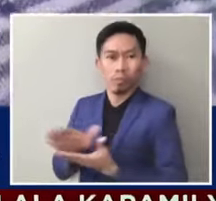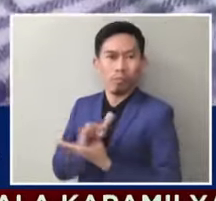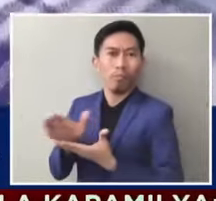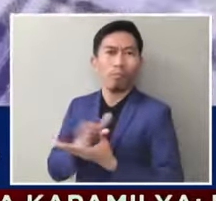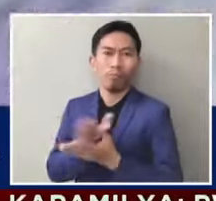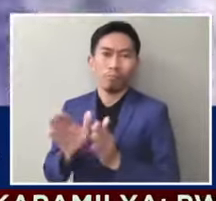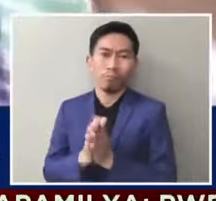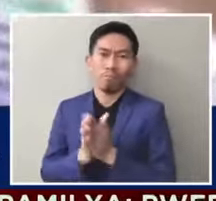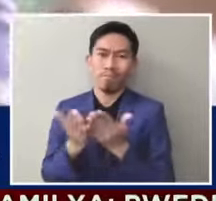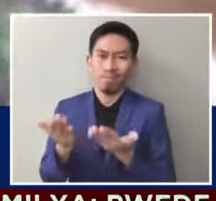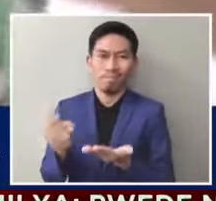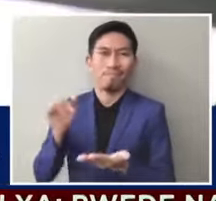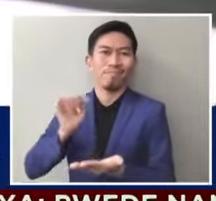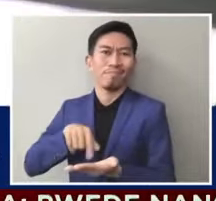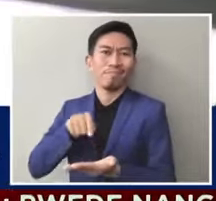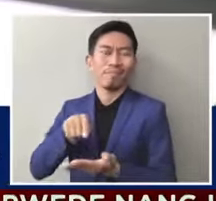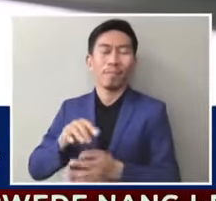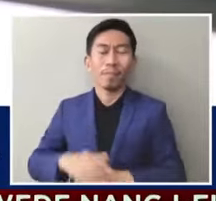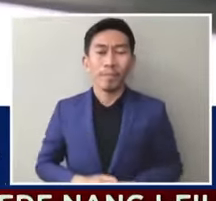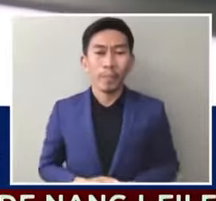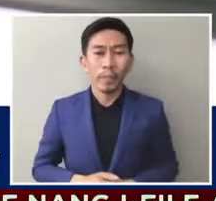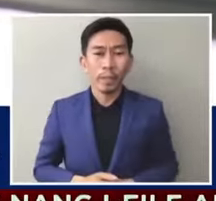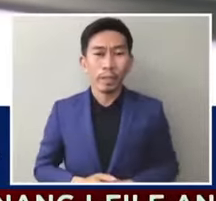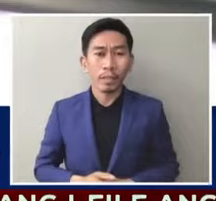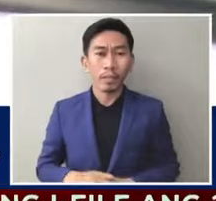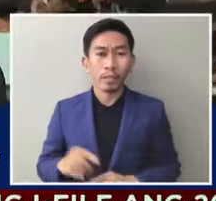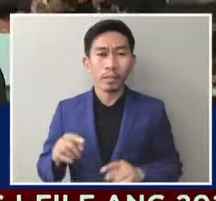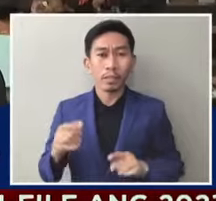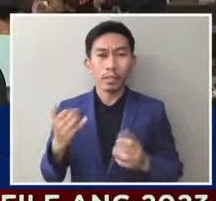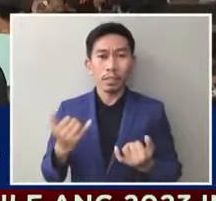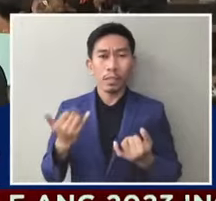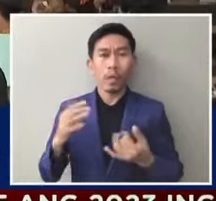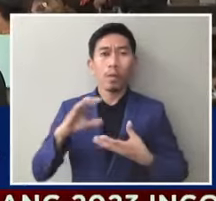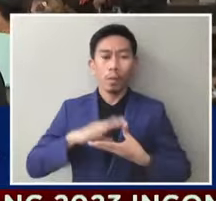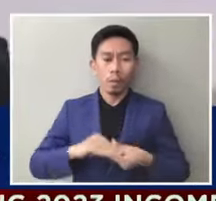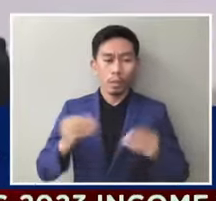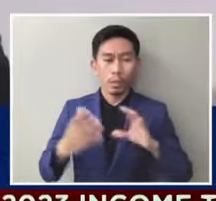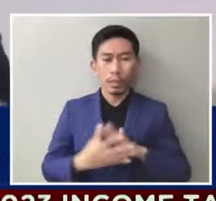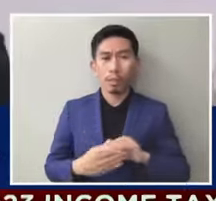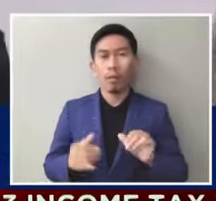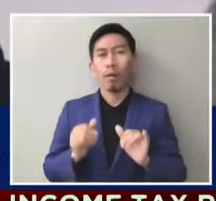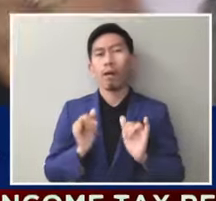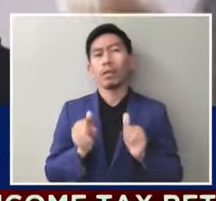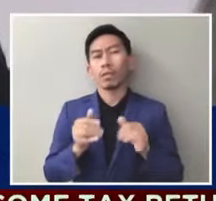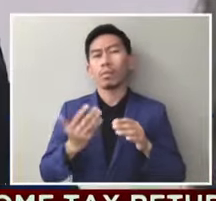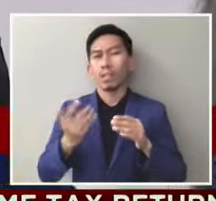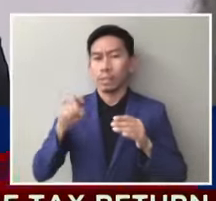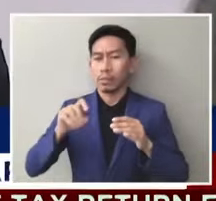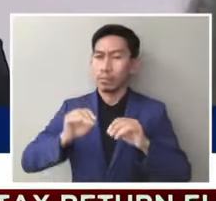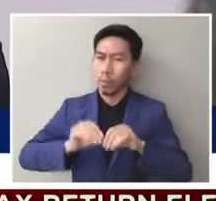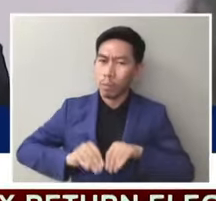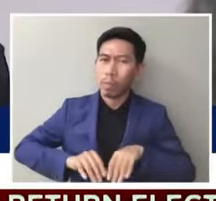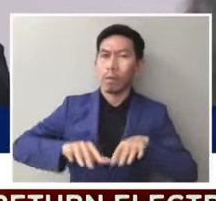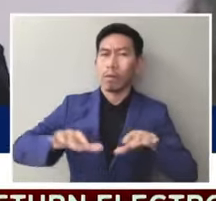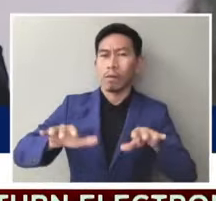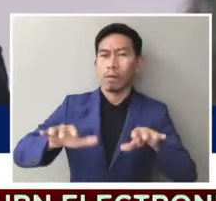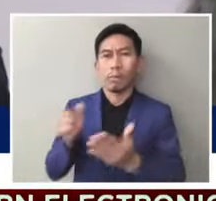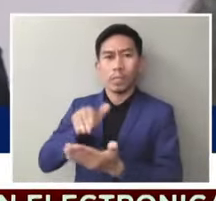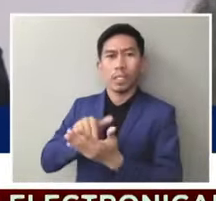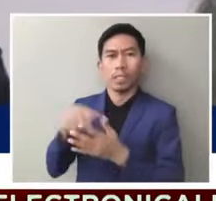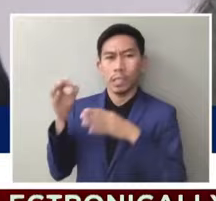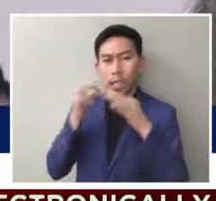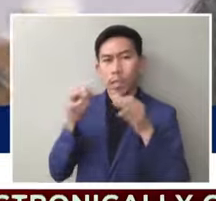At ang pagkukwentong ito ang gustong ituloy pa rin ng mga naulila sa drug war. Magkwento po tayo ng magkwento kahit hindi tayo